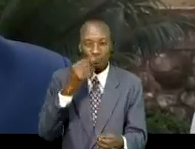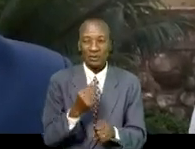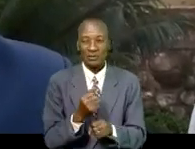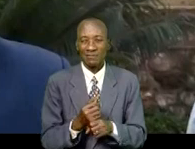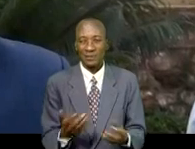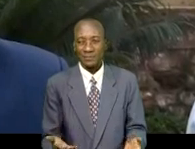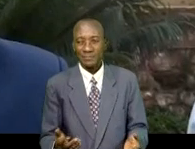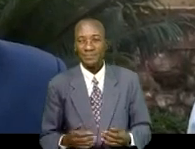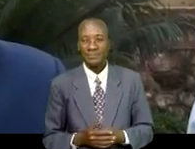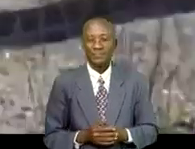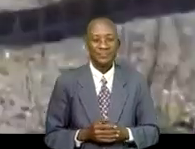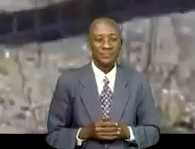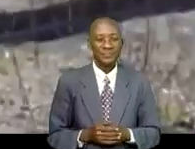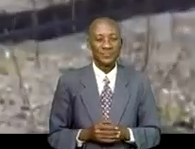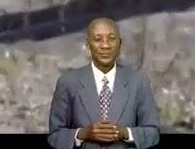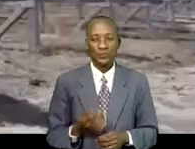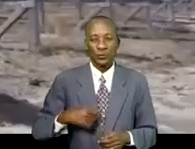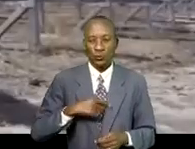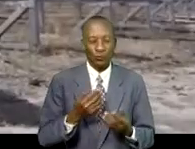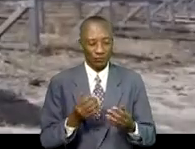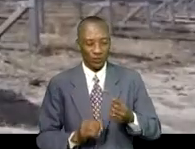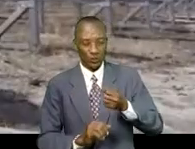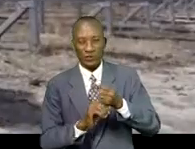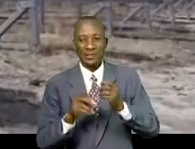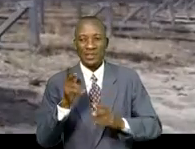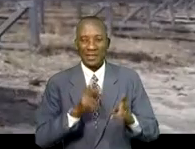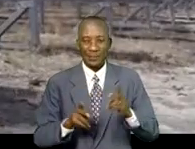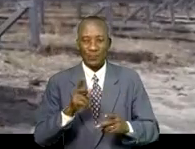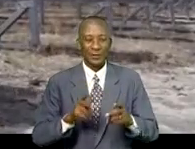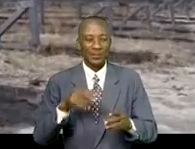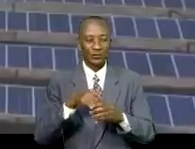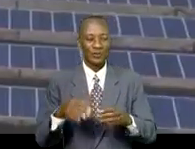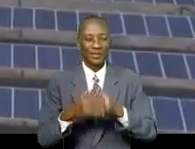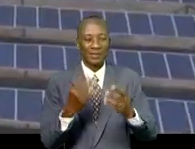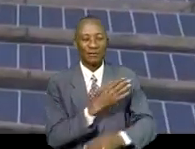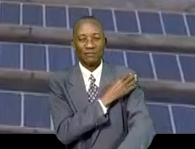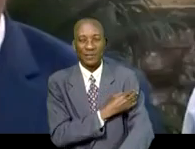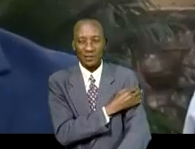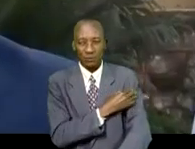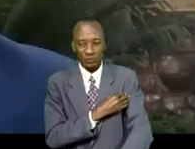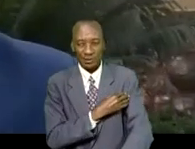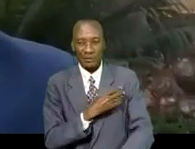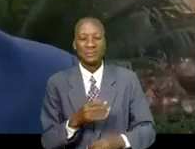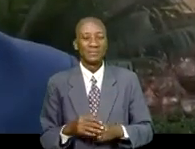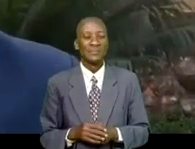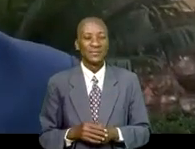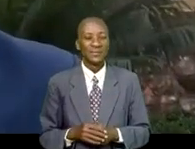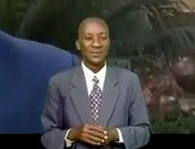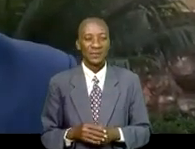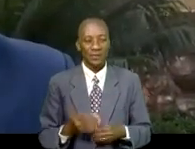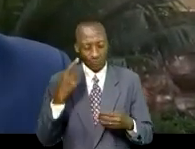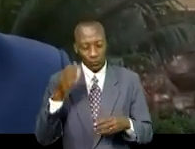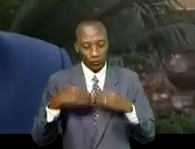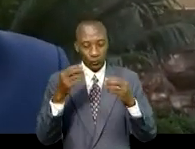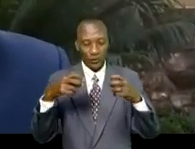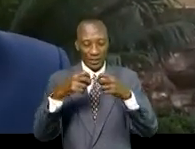Nous sommes venus servir la population de Bounia d'une électricité renouvelable de bonne qualité, comme nous le faisons à